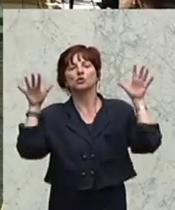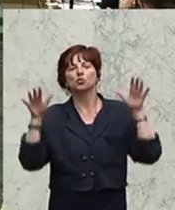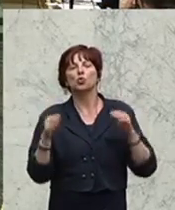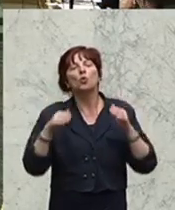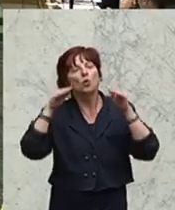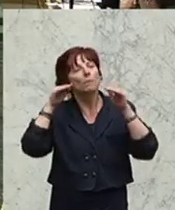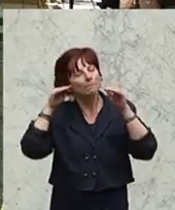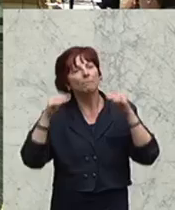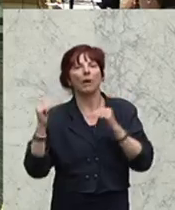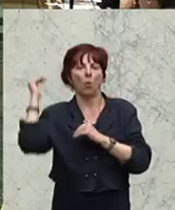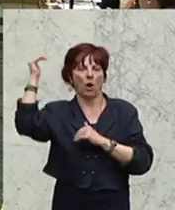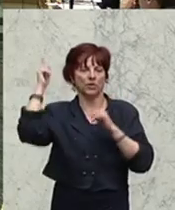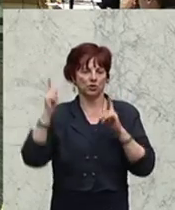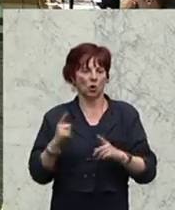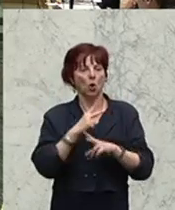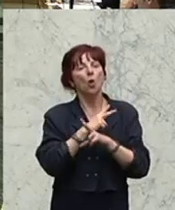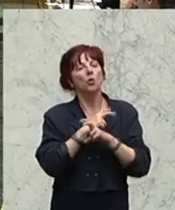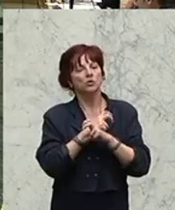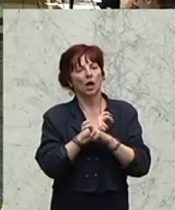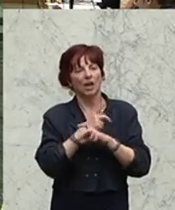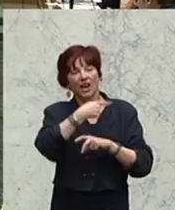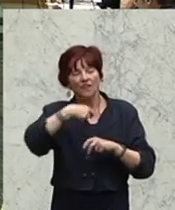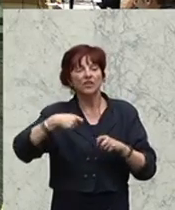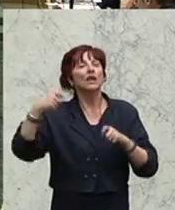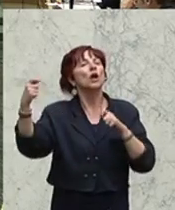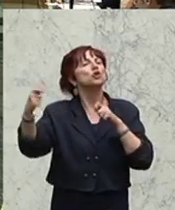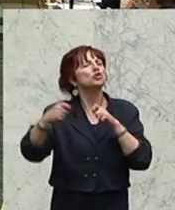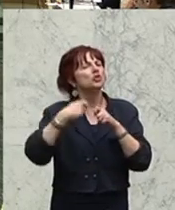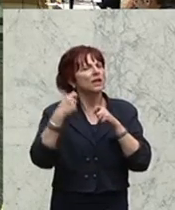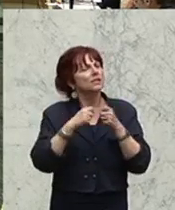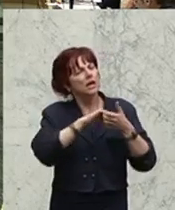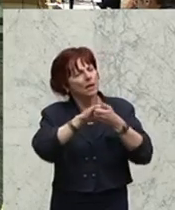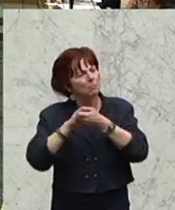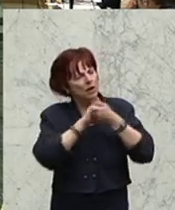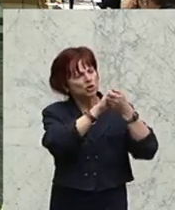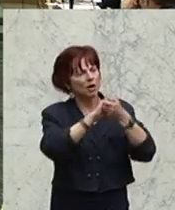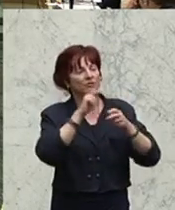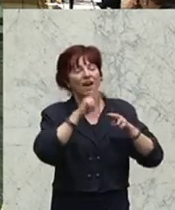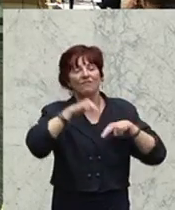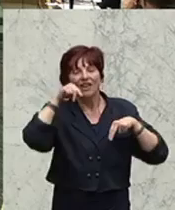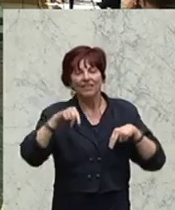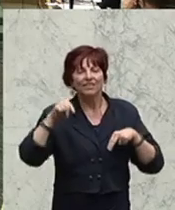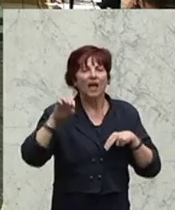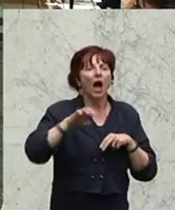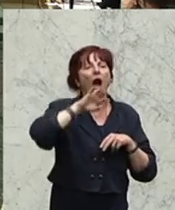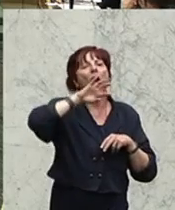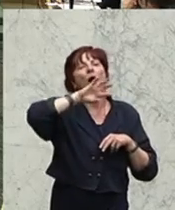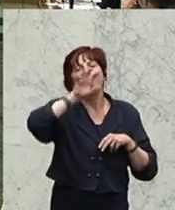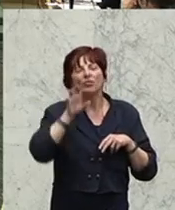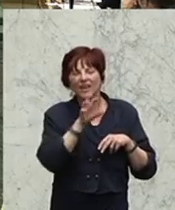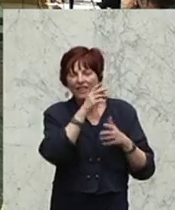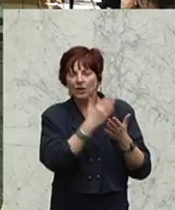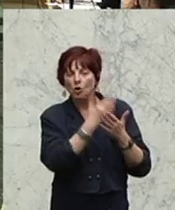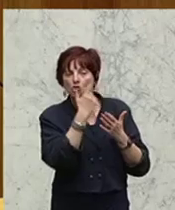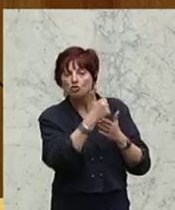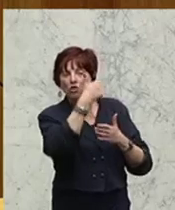eine Schicksalsgemeinschaft. Dazu sind wir verdammt. Wenn auf diesem Kontinent eine Hütte brennt, dann brennt am nächsten Tag die andere Hütte. Das haben wir doch probiert